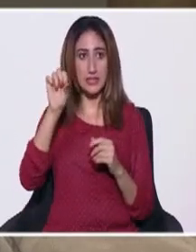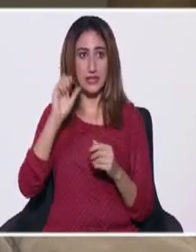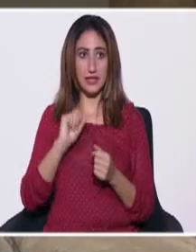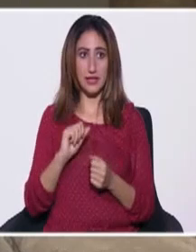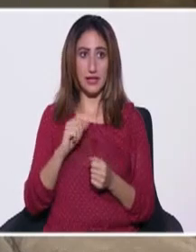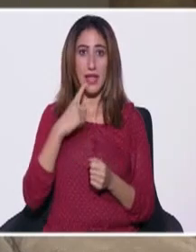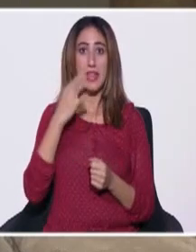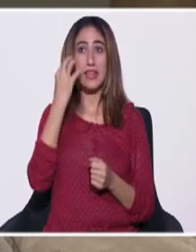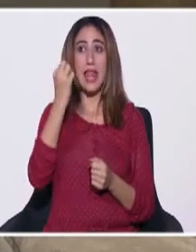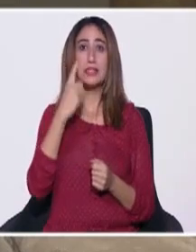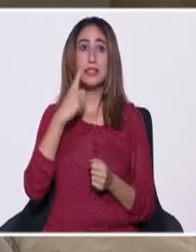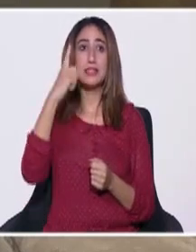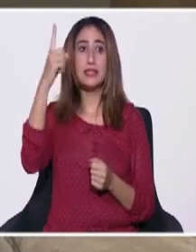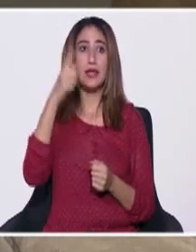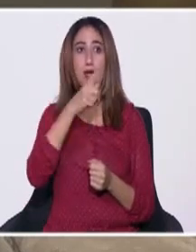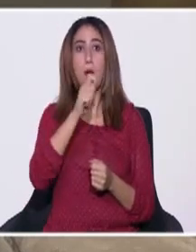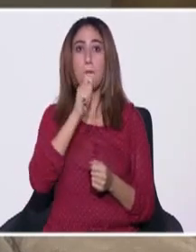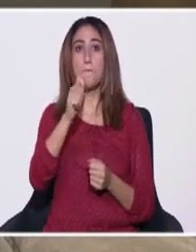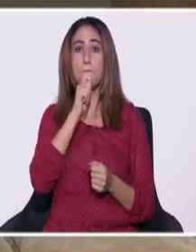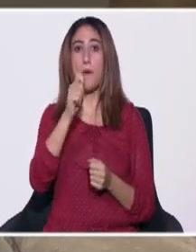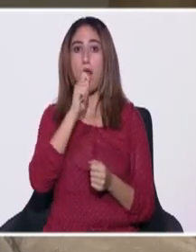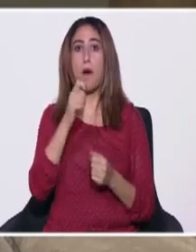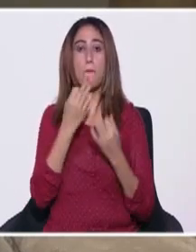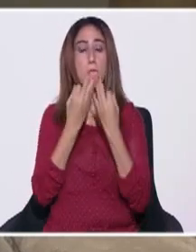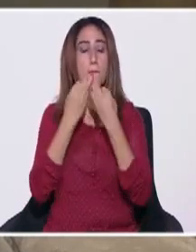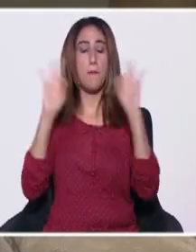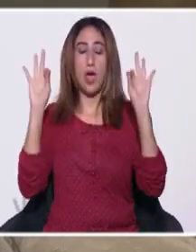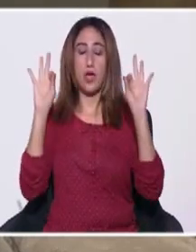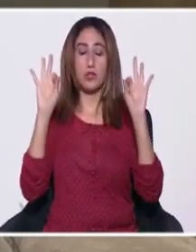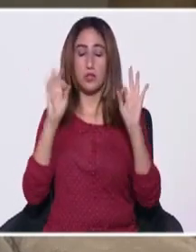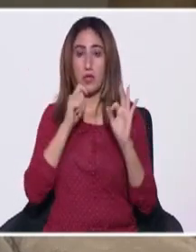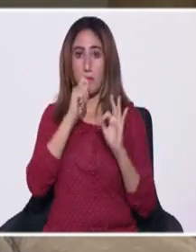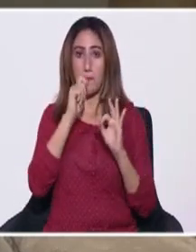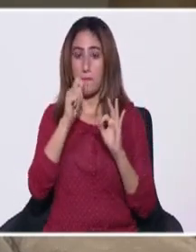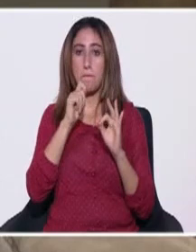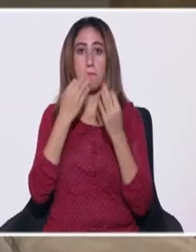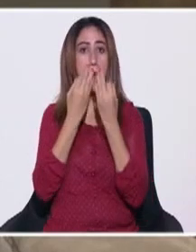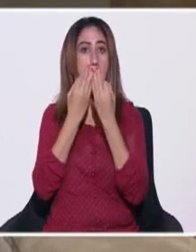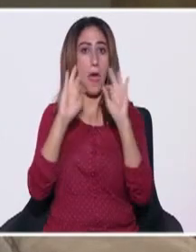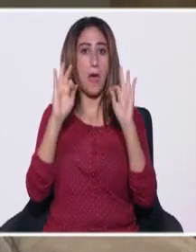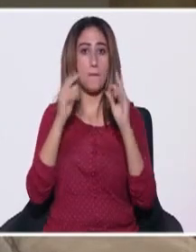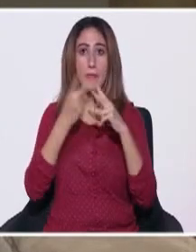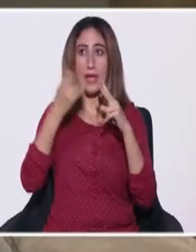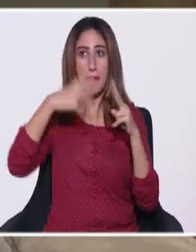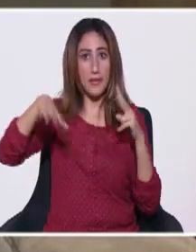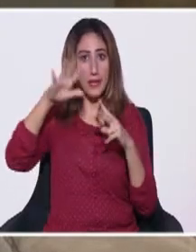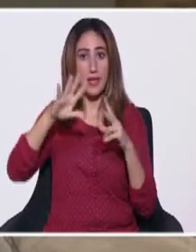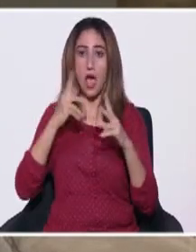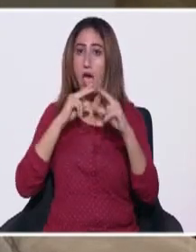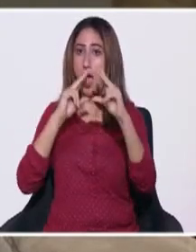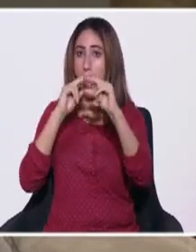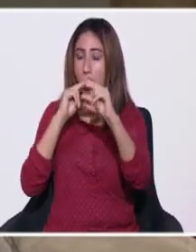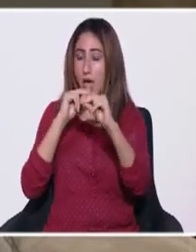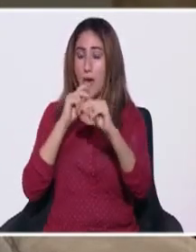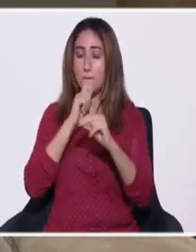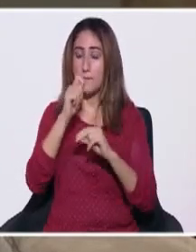وحوالي 30 سنه، وأنا أقدم برامج في جميع المجالات، سواء برامج جماهيرية أو برامج حوارية،